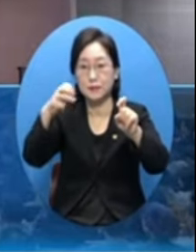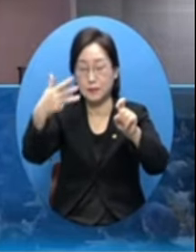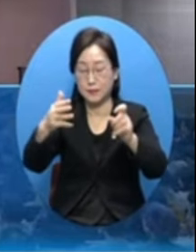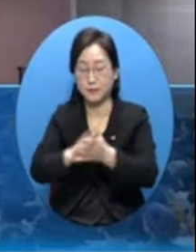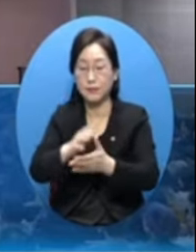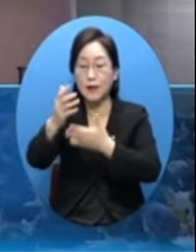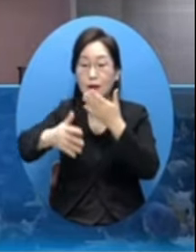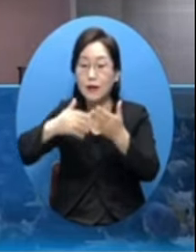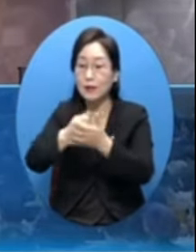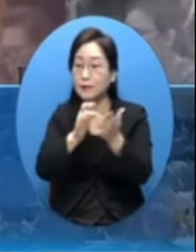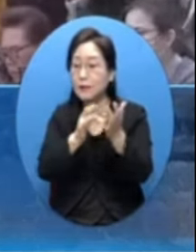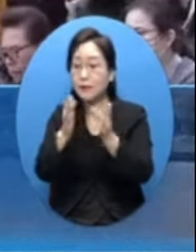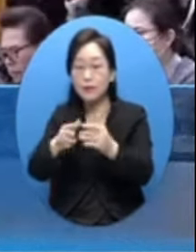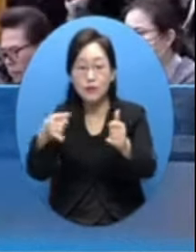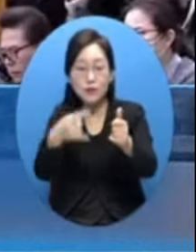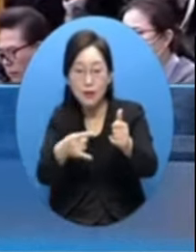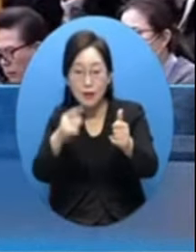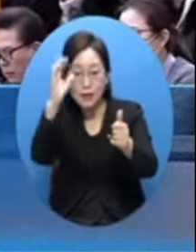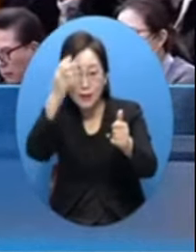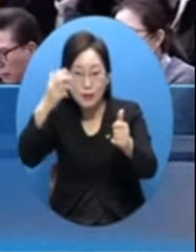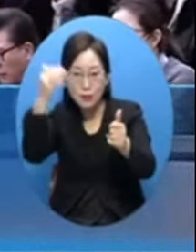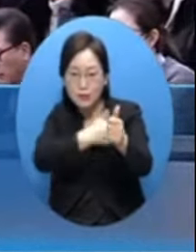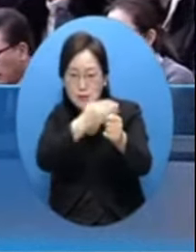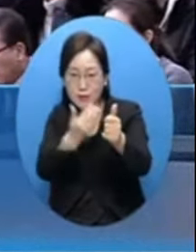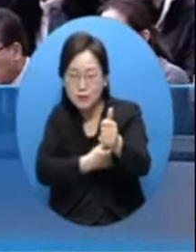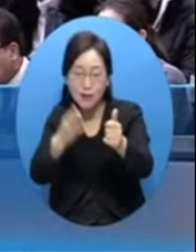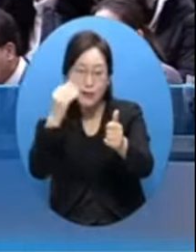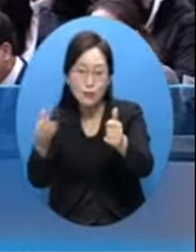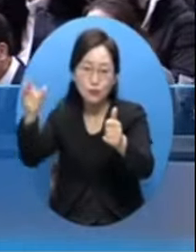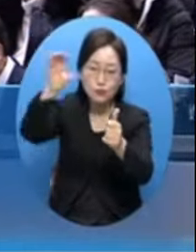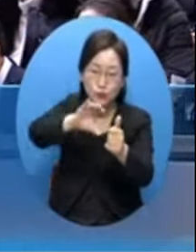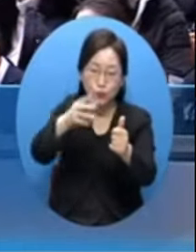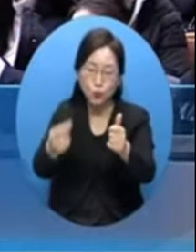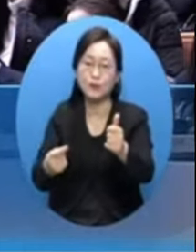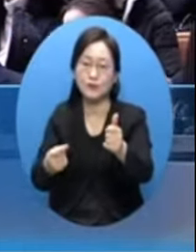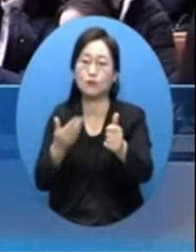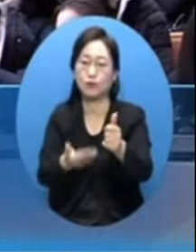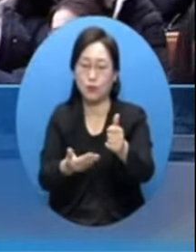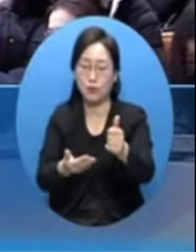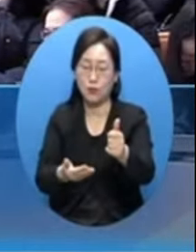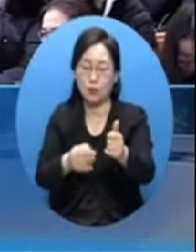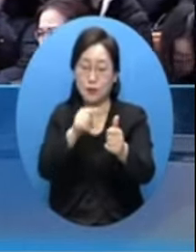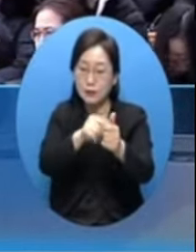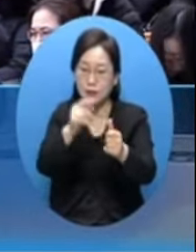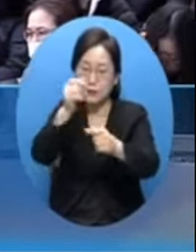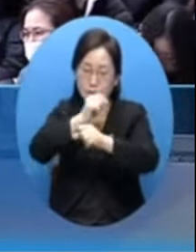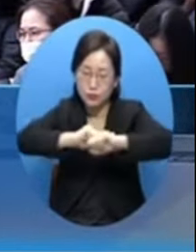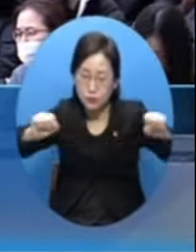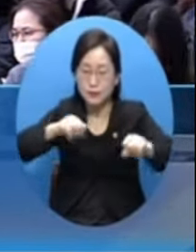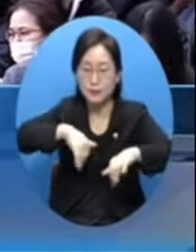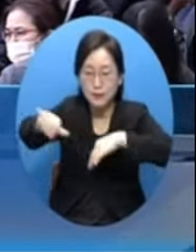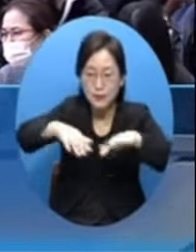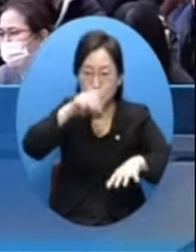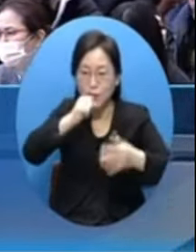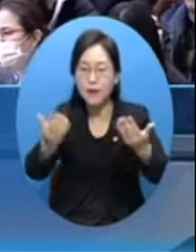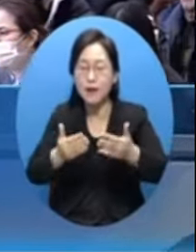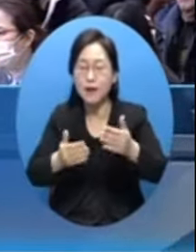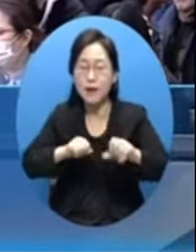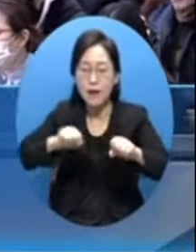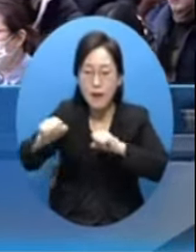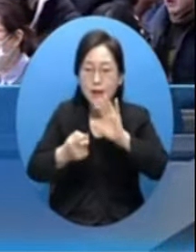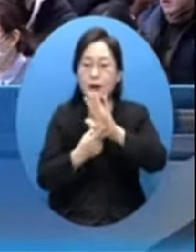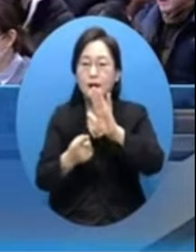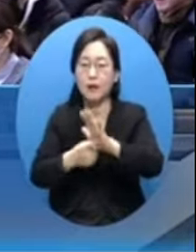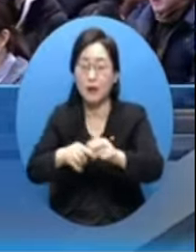나사렛 예수에게 성령과 능력을 기름부어 하셨으매 그가 두루 다니시며 선한 일을 행하시고 마귀에게 누린 모든